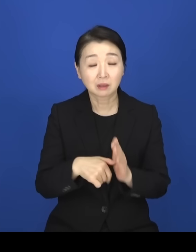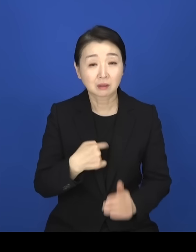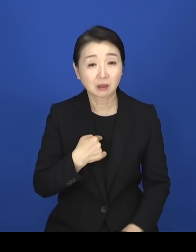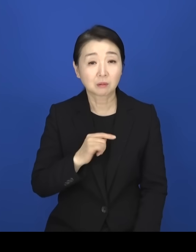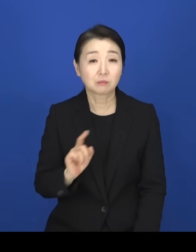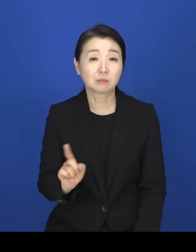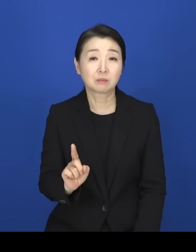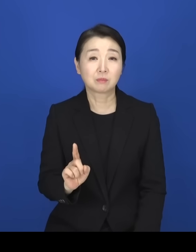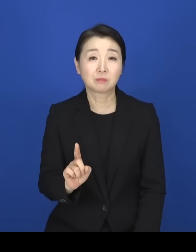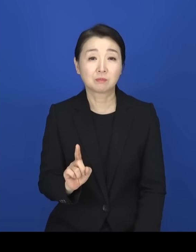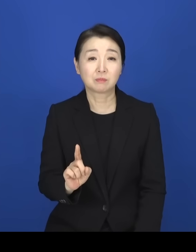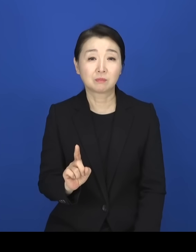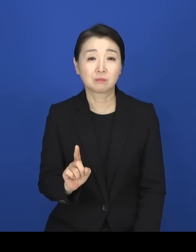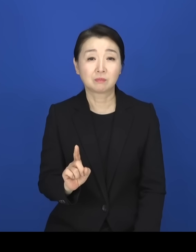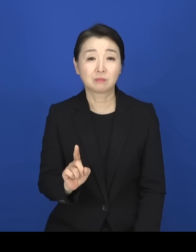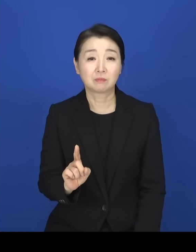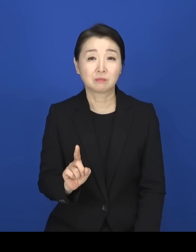이거